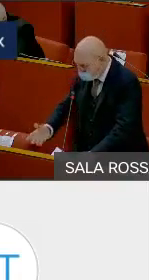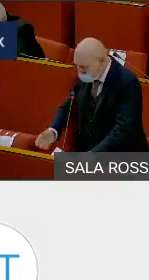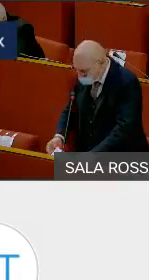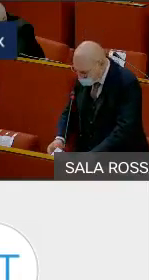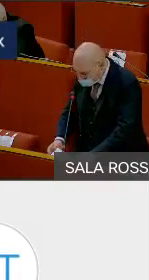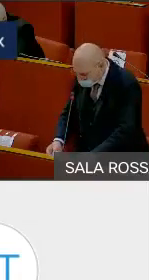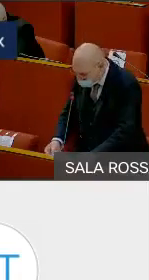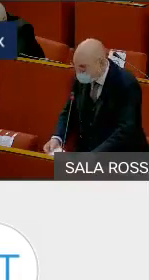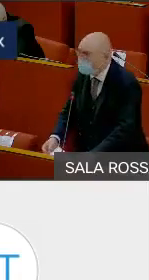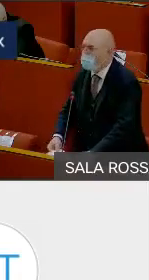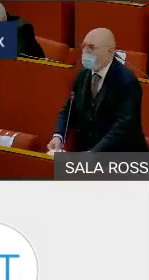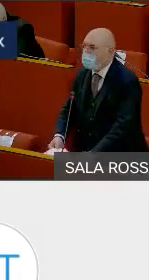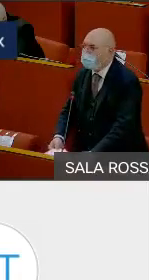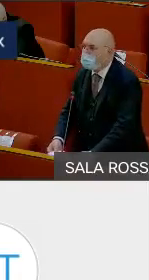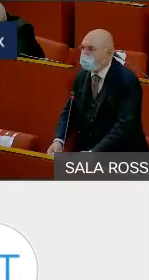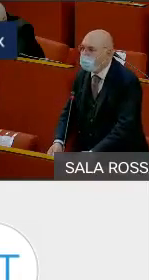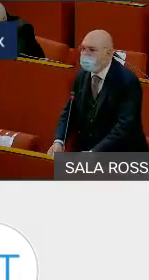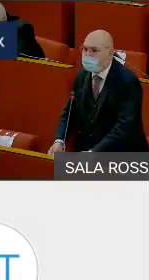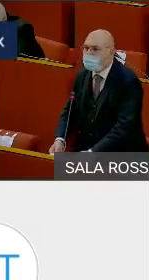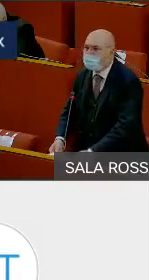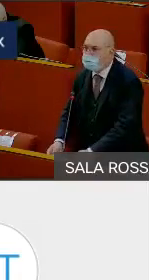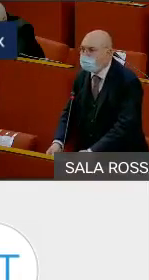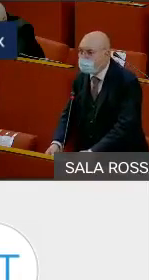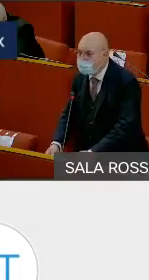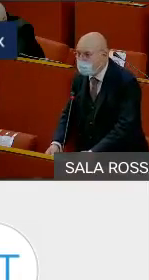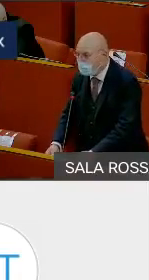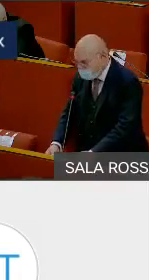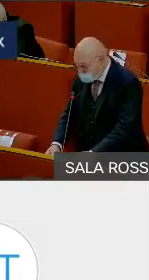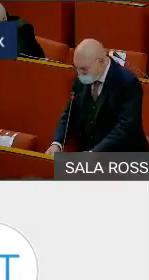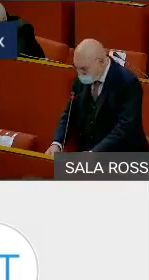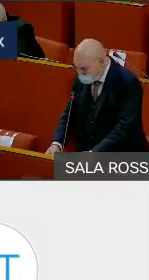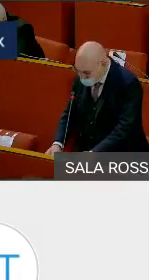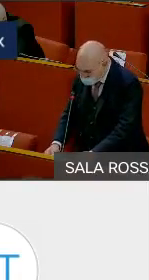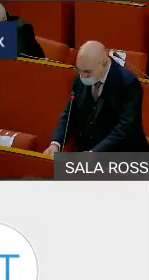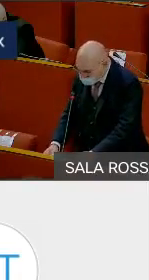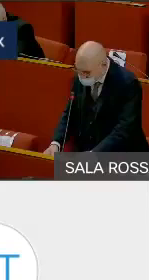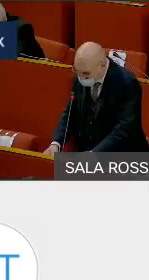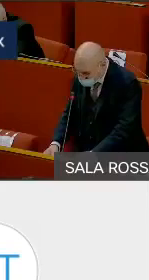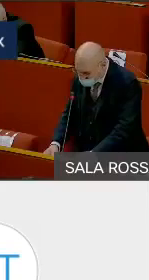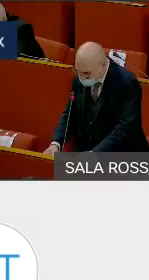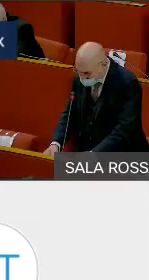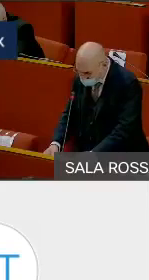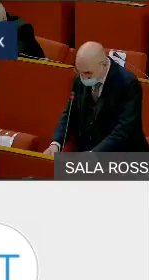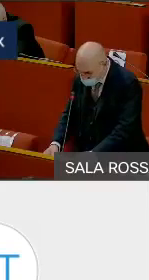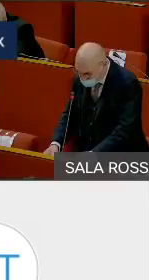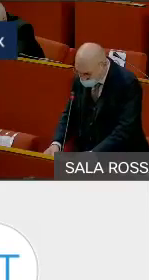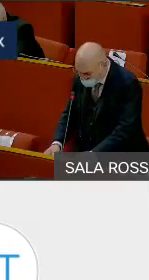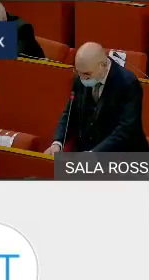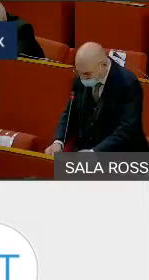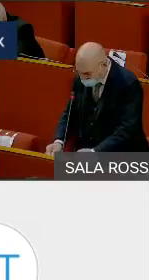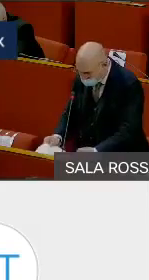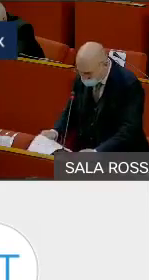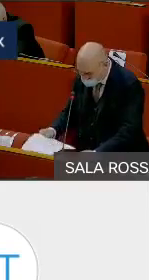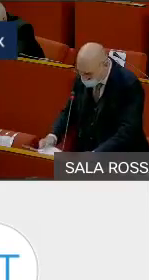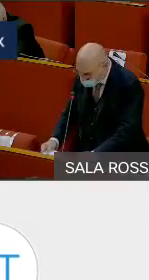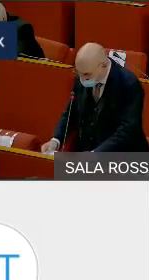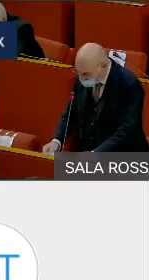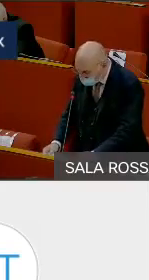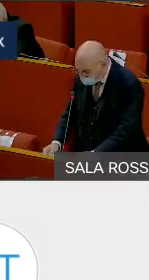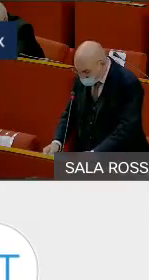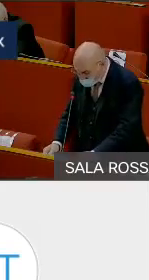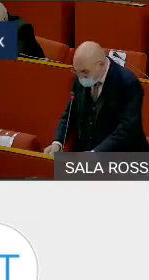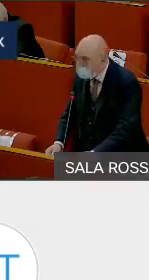in cui avrà il massimo e il patrimonio ambientale e paesaggistico di mesi ma se ne va a farsi friggere